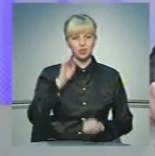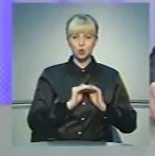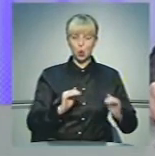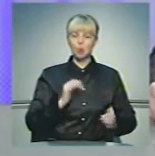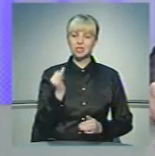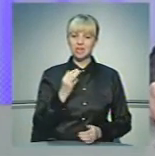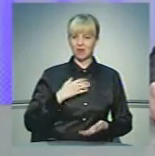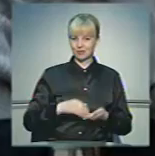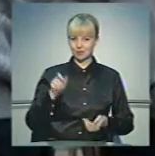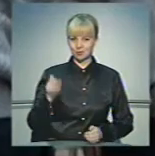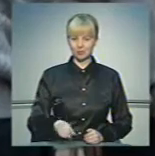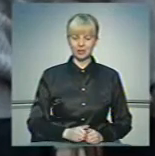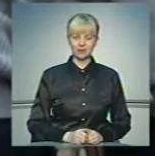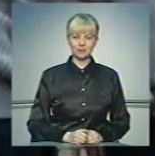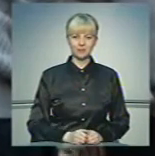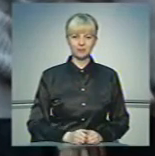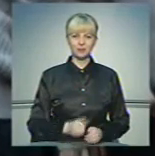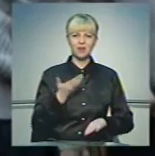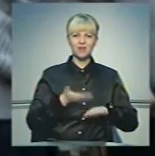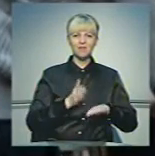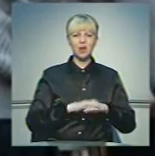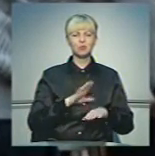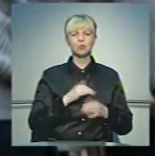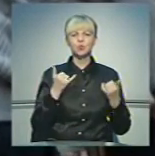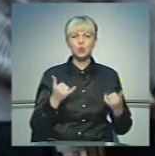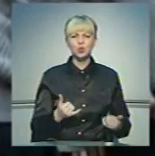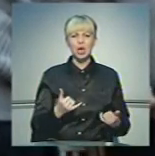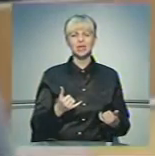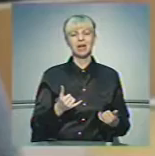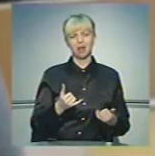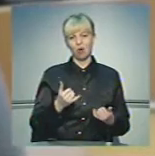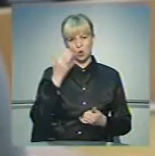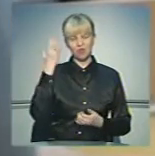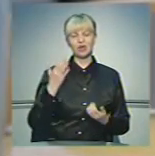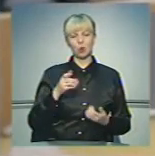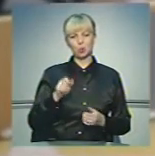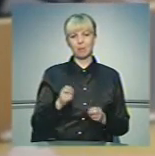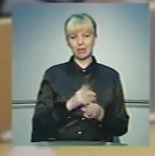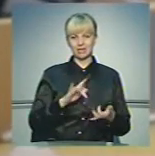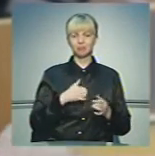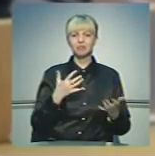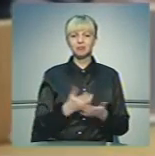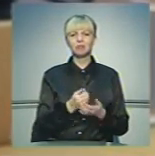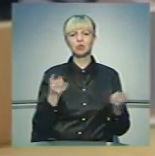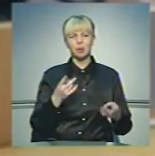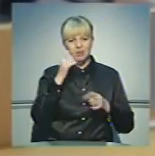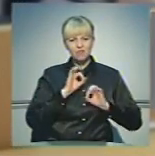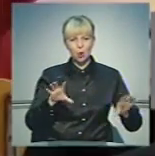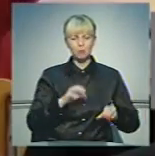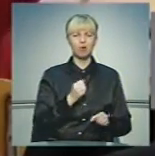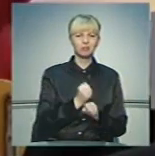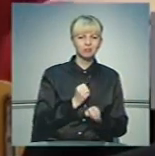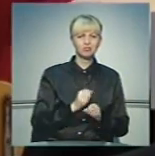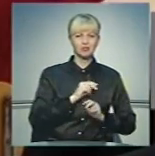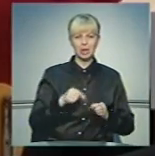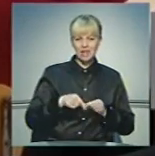цікавилася Альвіна Абрамчук. Важко уявити життя сучасної людини без інтернету. Ми знаходимо потрібну інформацію, працюємо,